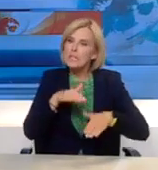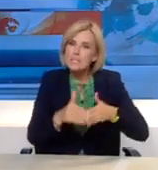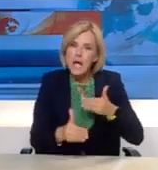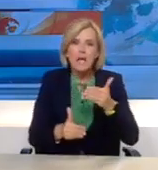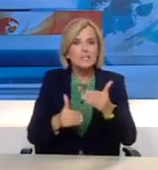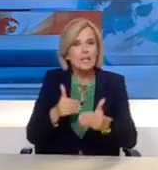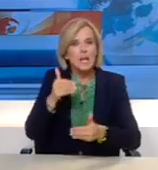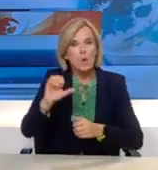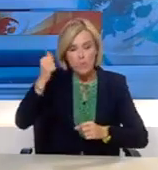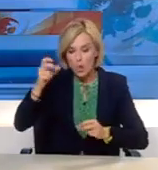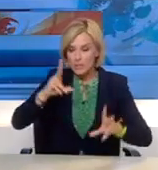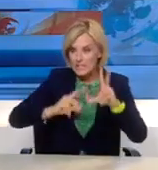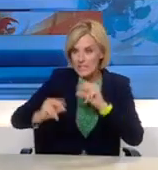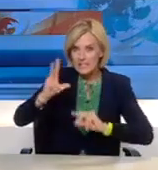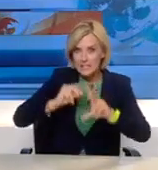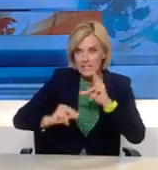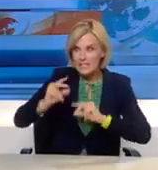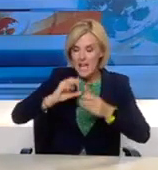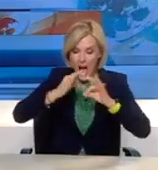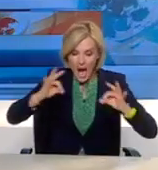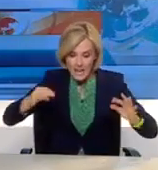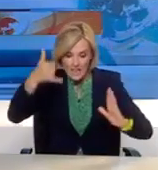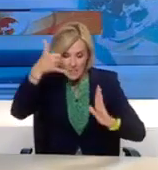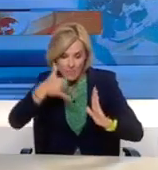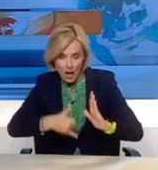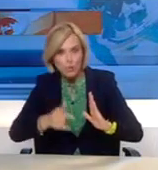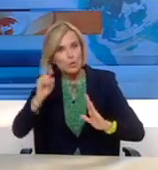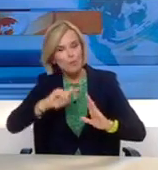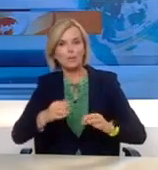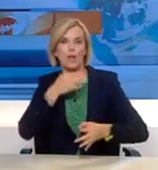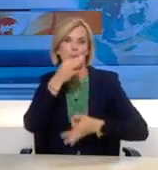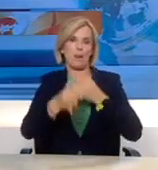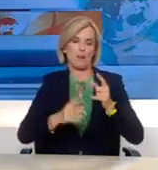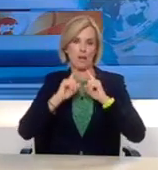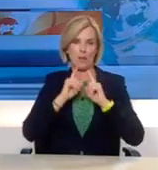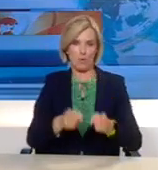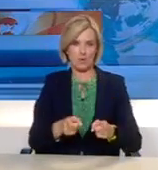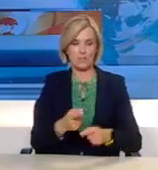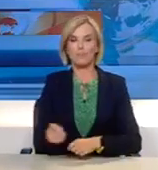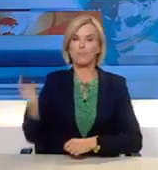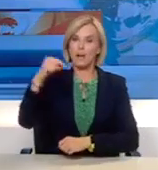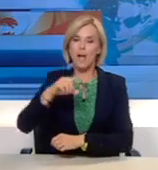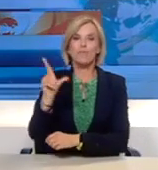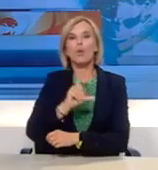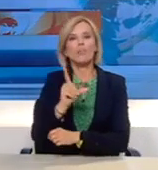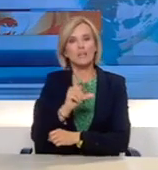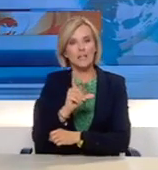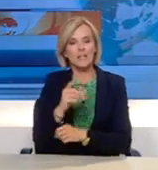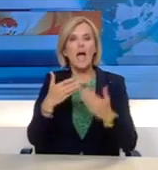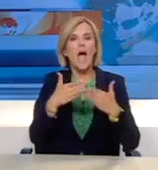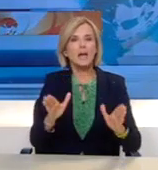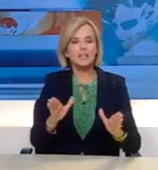από εξαντλητικές διαβουλεύσεις με τους ειδικούς και ανάλυση των πραγματικών δεδομένων. Επαναλειτουργούν από αύριο Δευτέρα οι ανοιχτές δομές πρόνοιας για